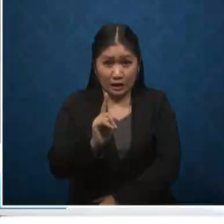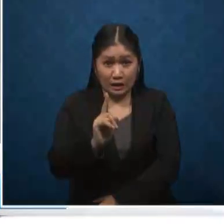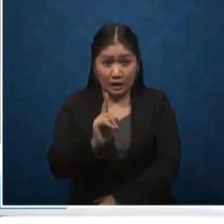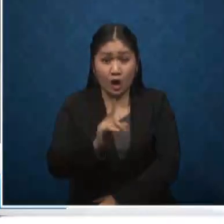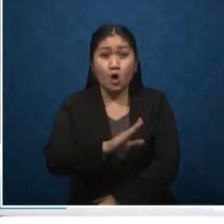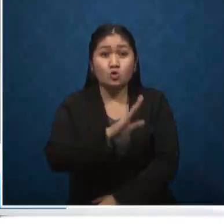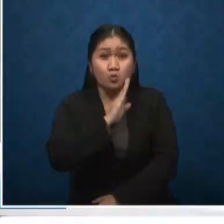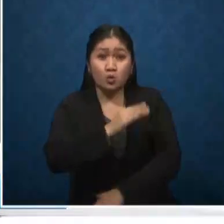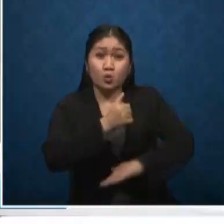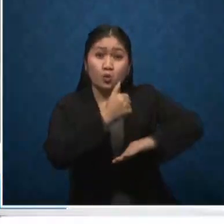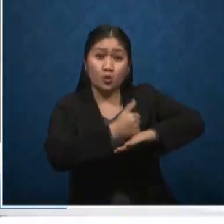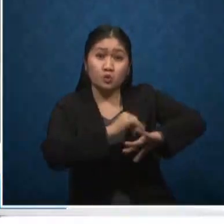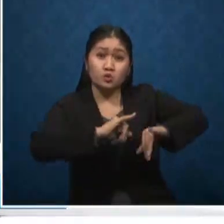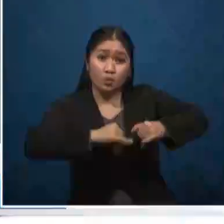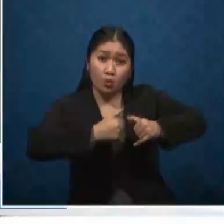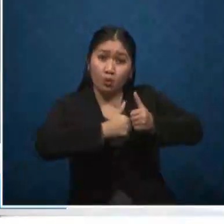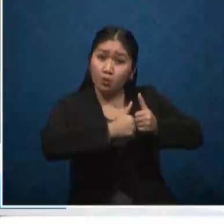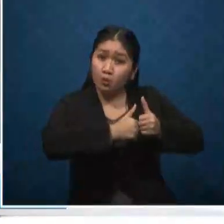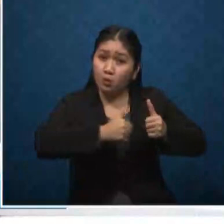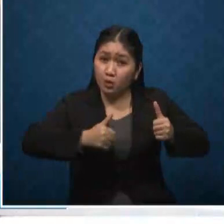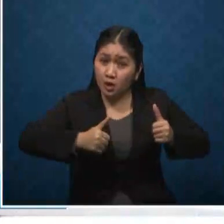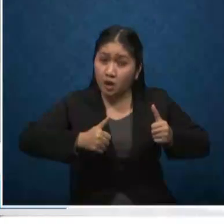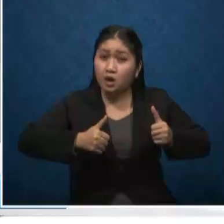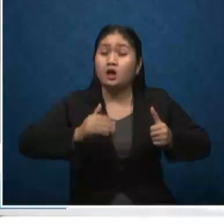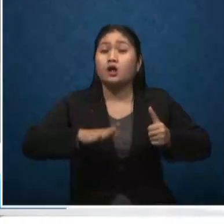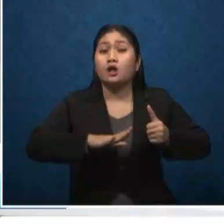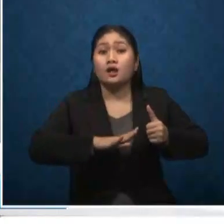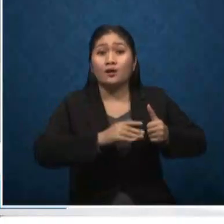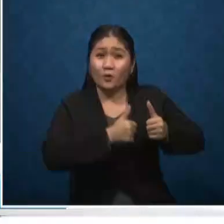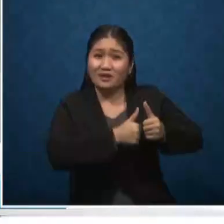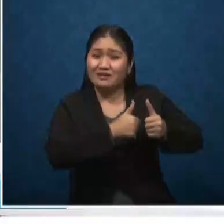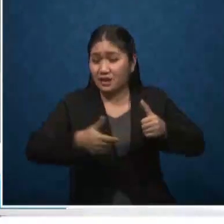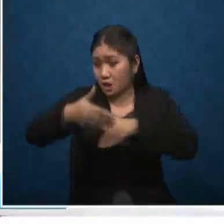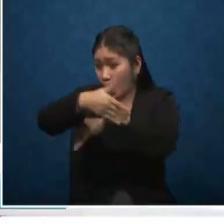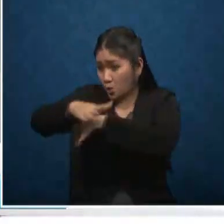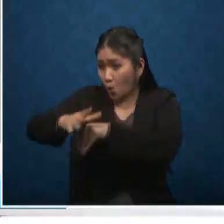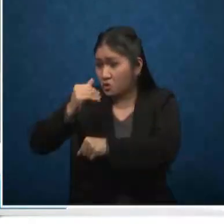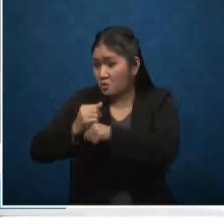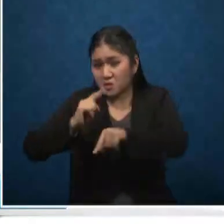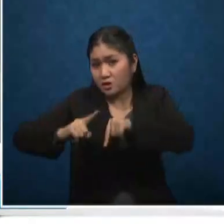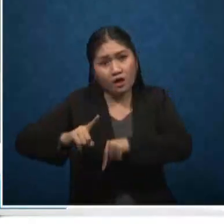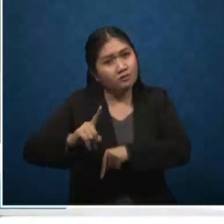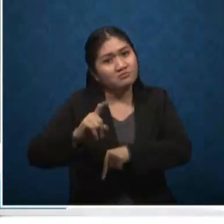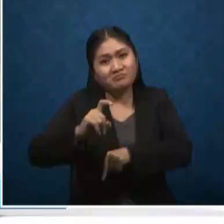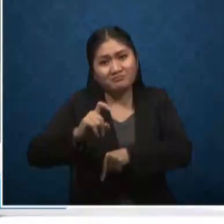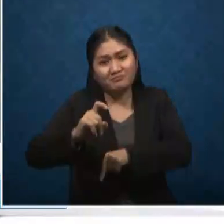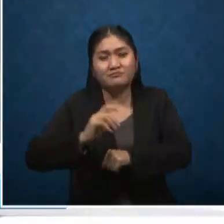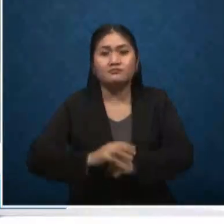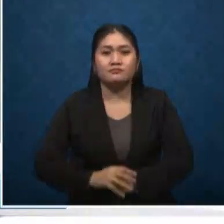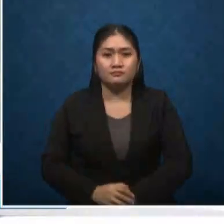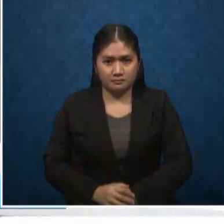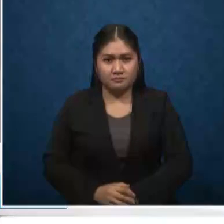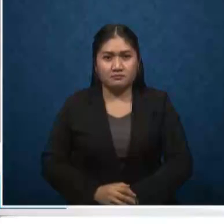เรือนดีผีป่าผีภัยทำอะไรไม่ได้นะครับนอกระบบทำอะไรไม่ได้ครับดังนั้นระบบมันมี